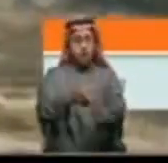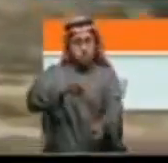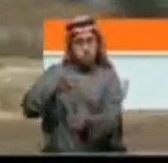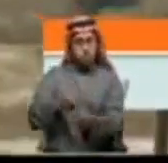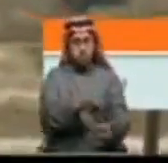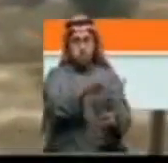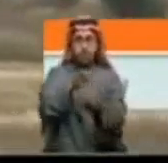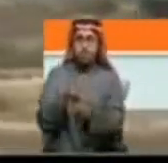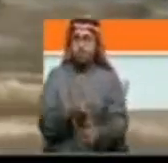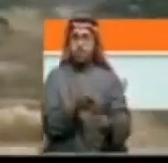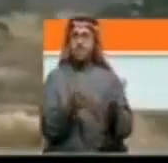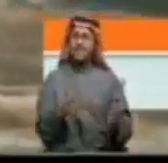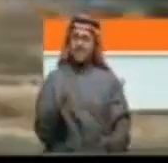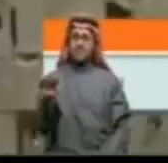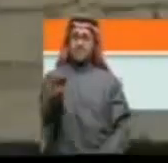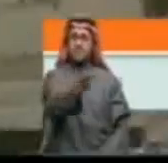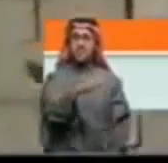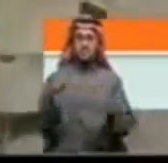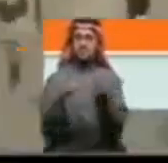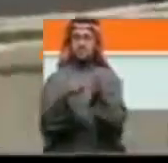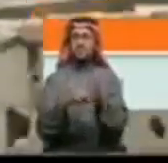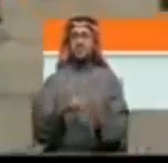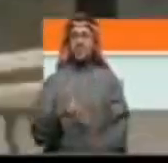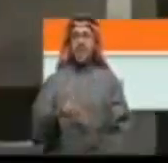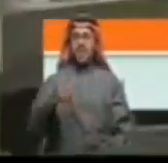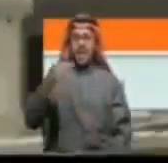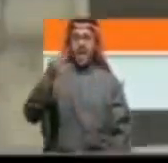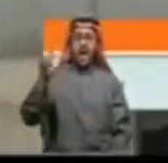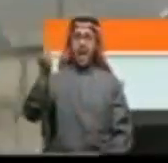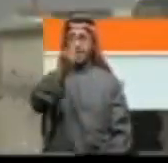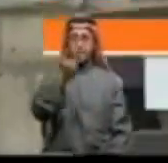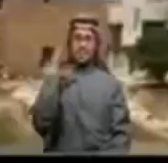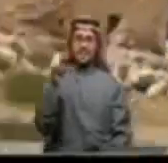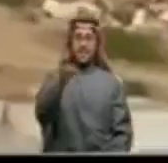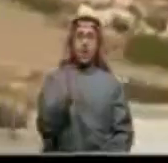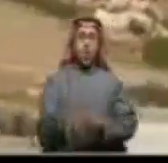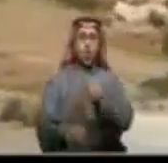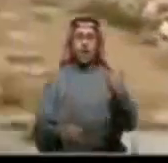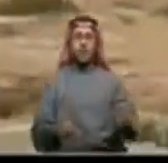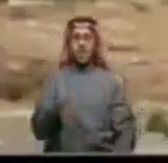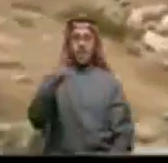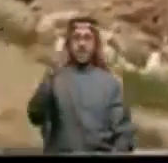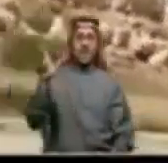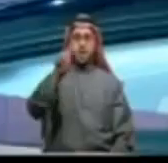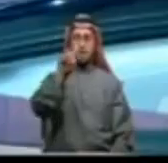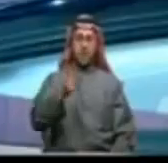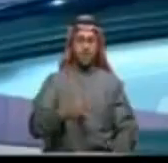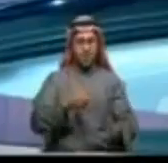قصفت أماكن في خلصة والحميرة بريف حلب ومناطق أخرى غرب إدلب.